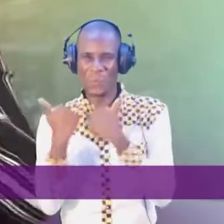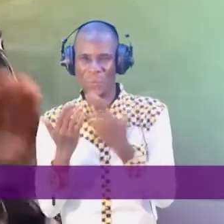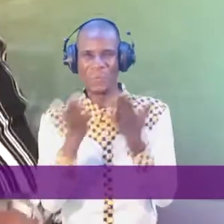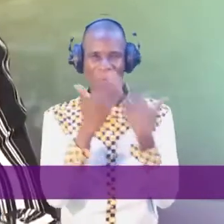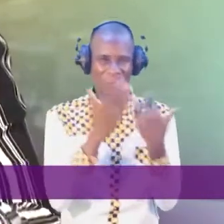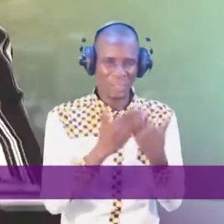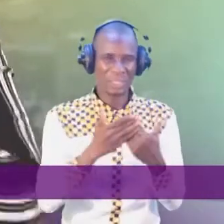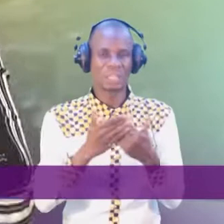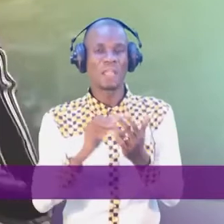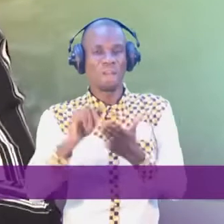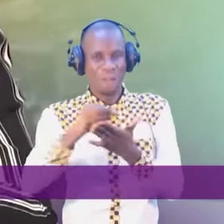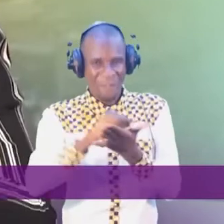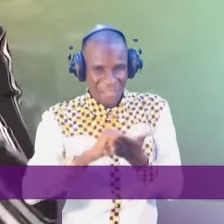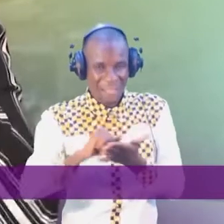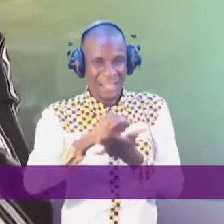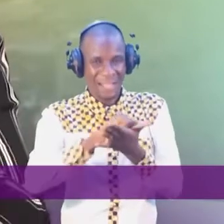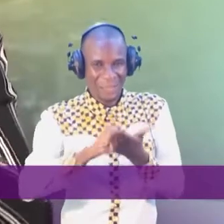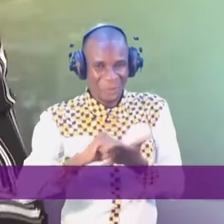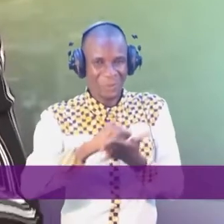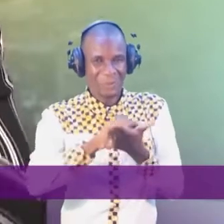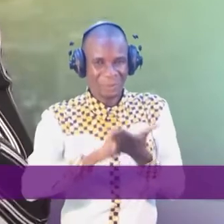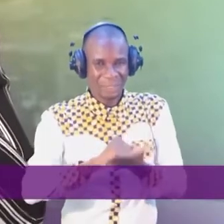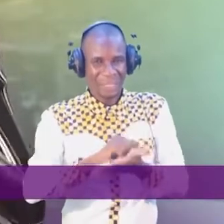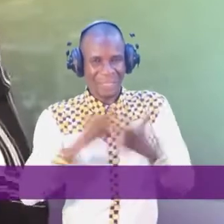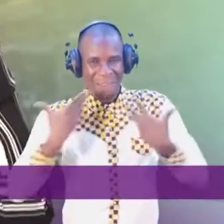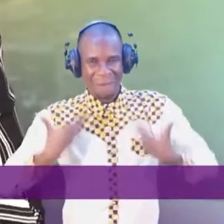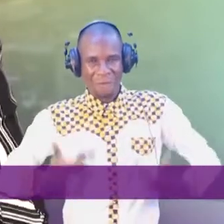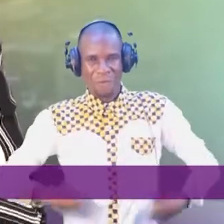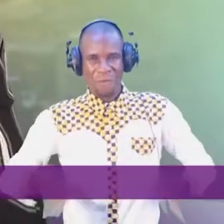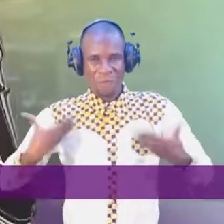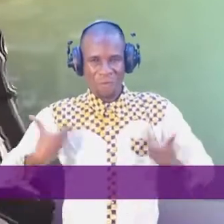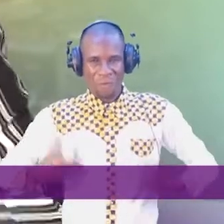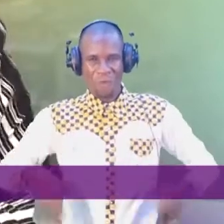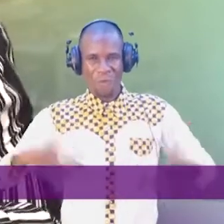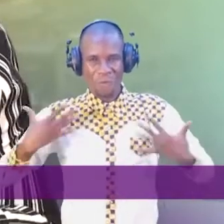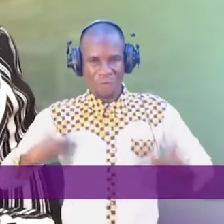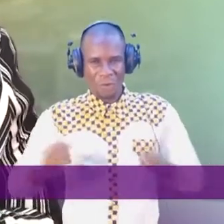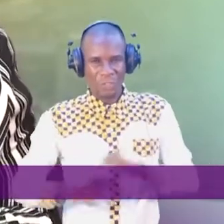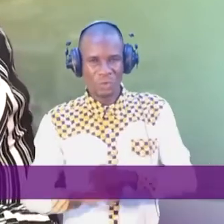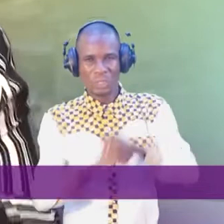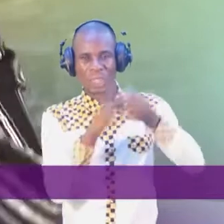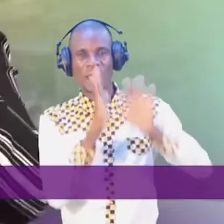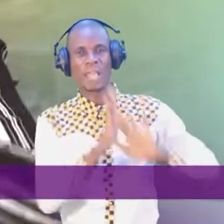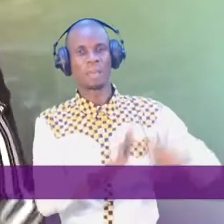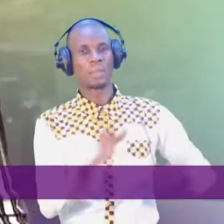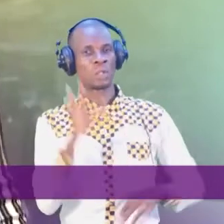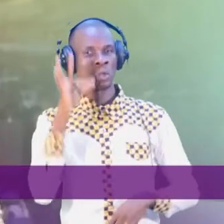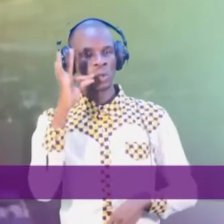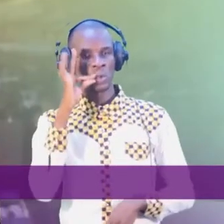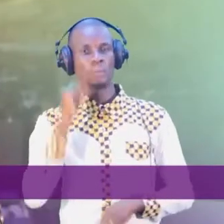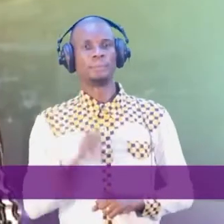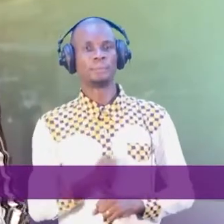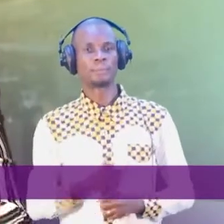Au cours de la journée et chaque fois que vous okoki kosala ngo mbala misatu na mokolo mpe kosala ngo mbala nyonso zo kaposa